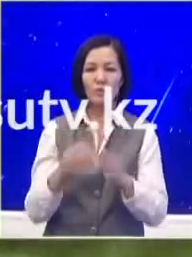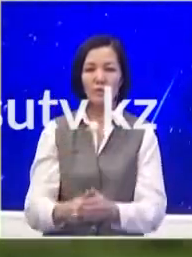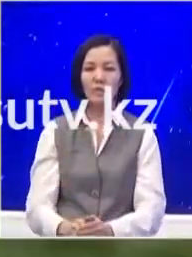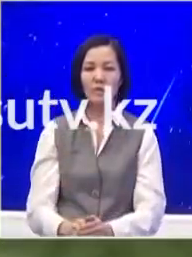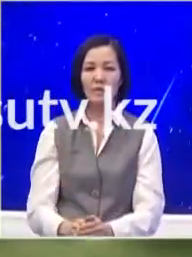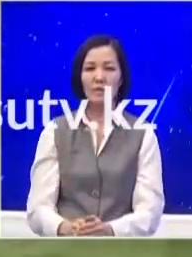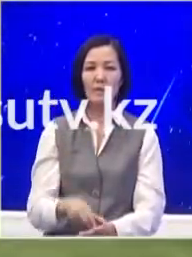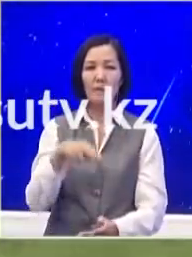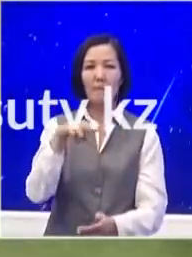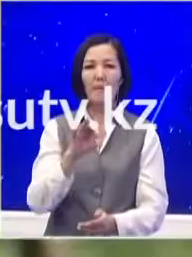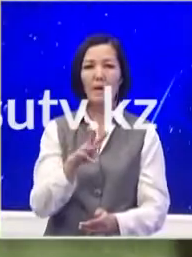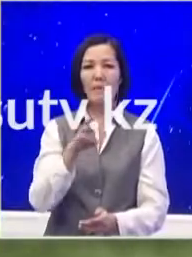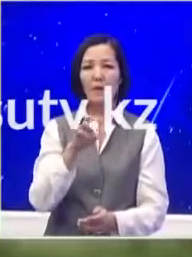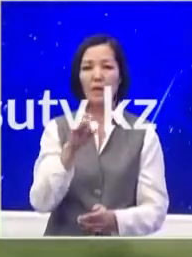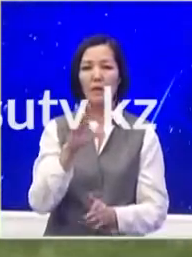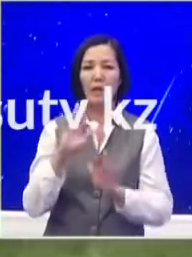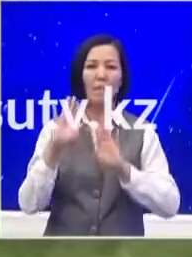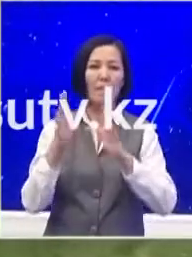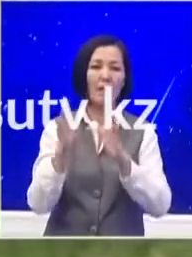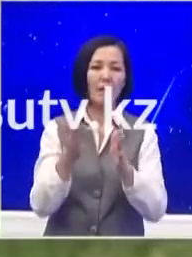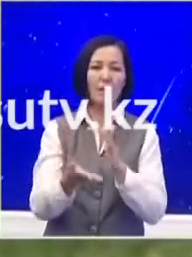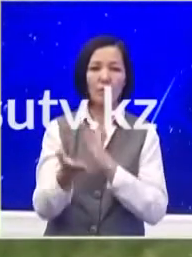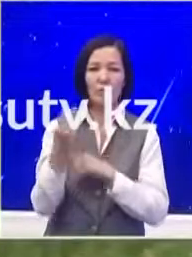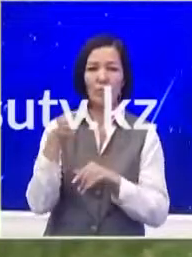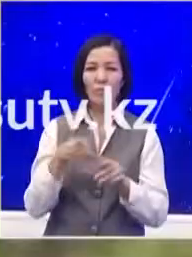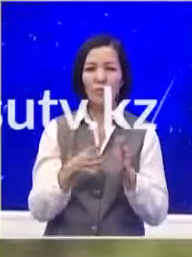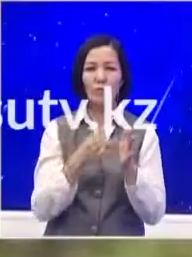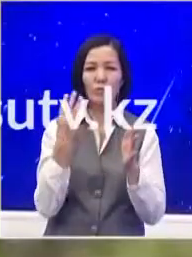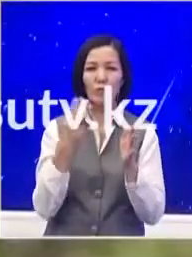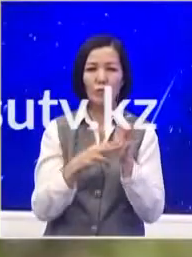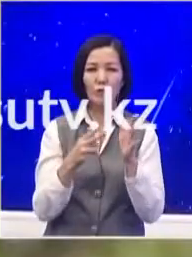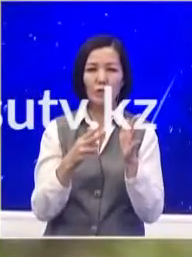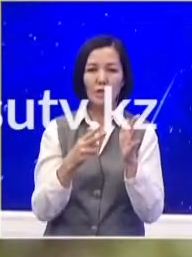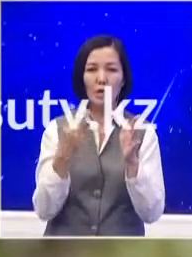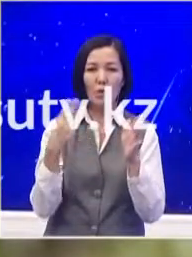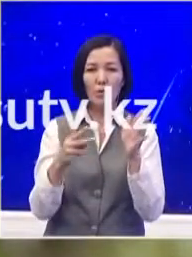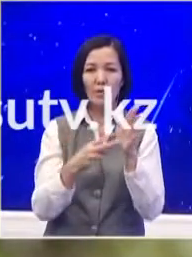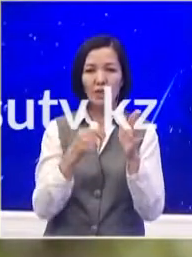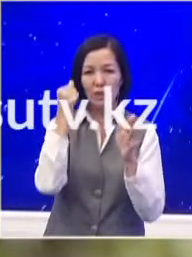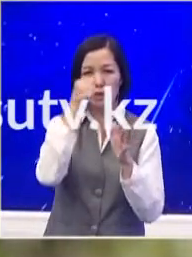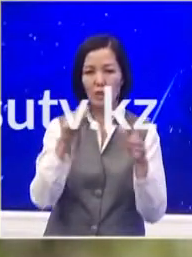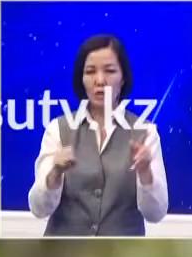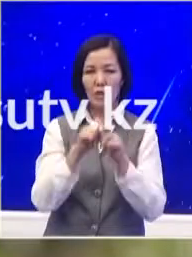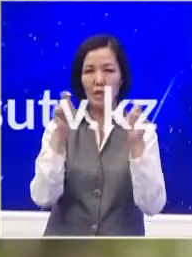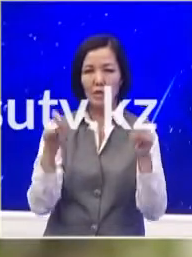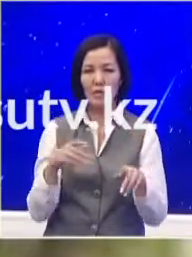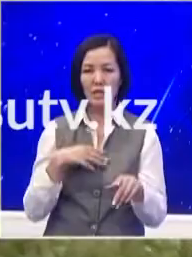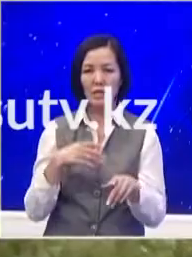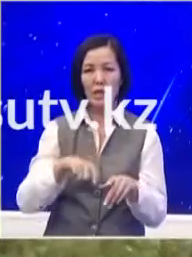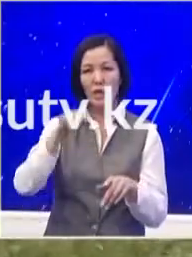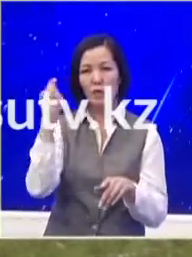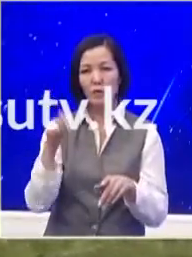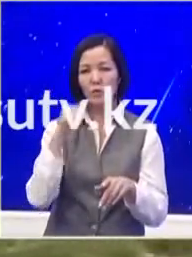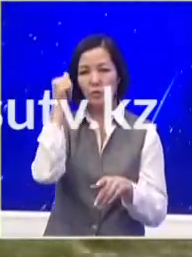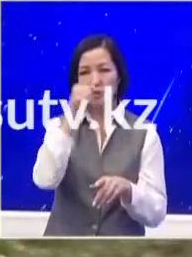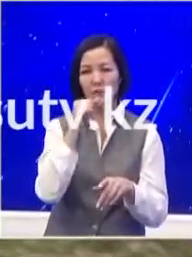Мынау помологиялық бақ елде жалғыз. Сонау 1937 жылы құрылған, екінші дүниежүзілік соғыс жылдары да жұмысын